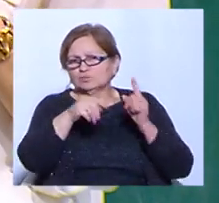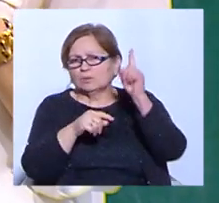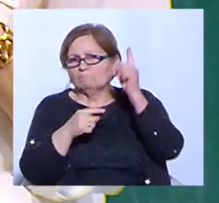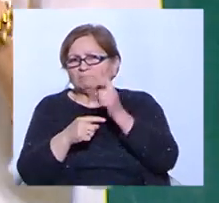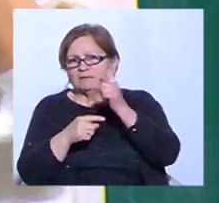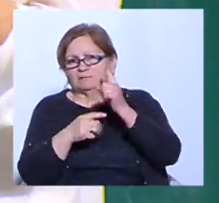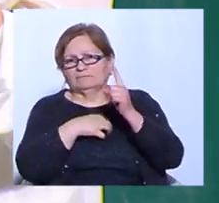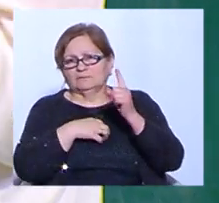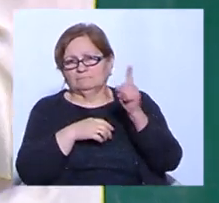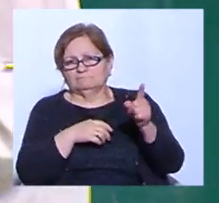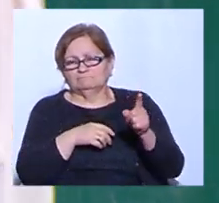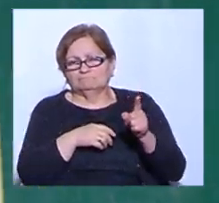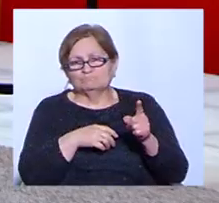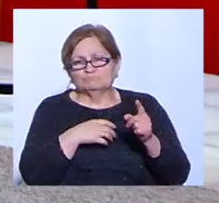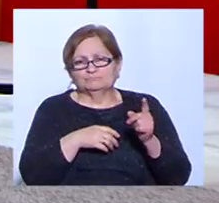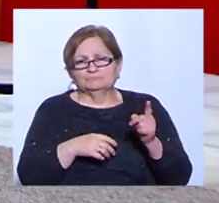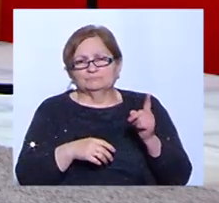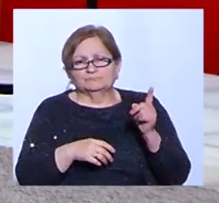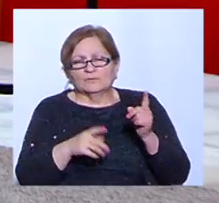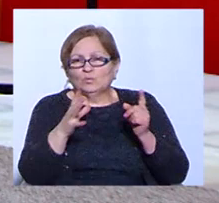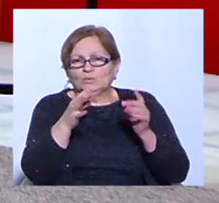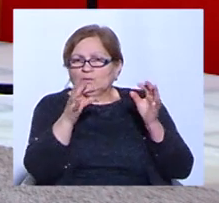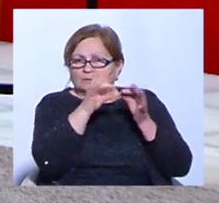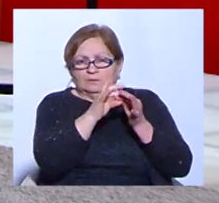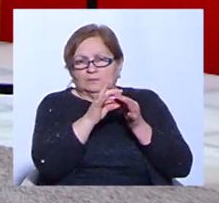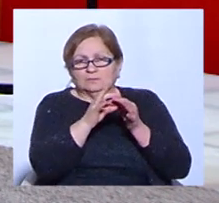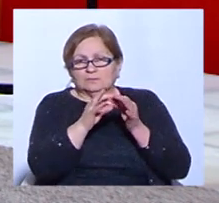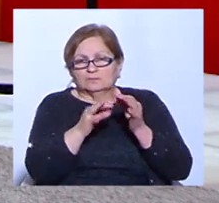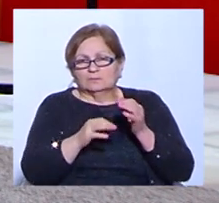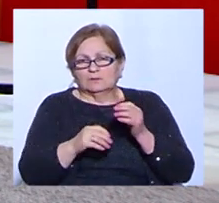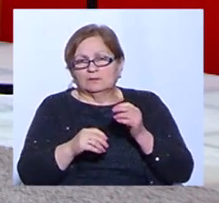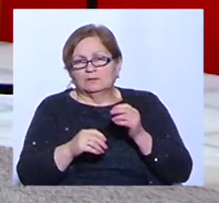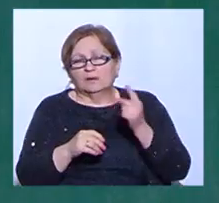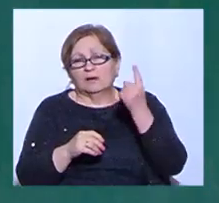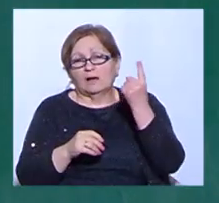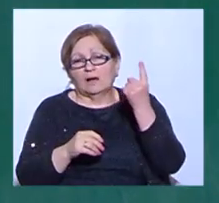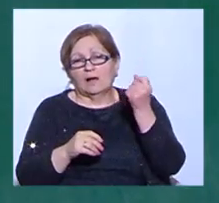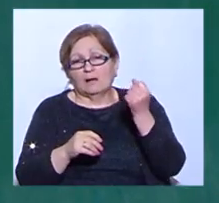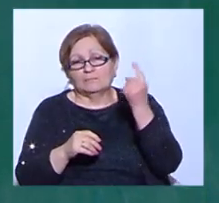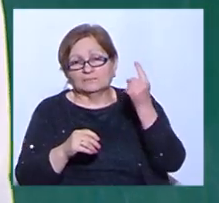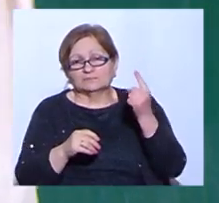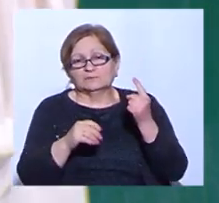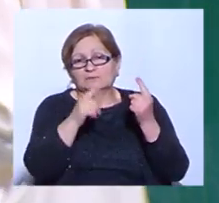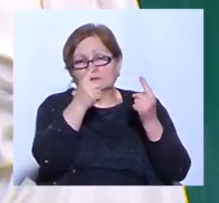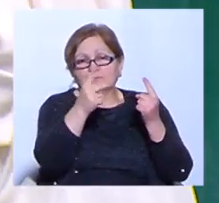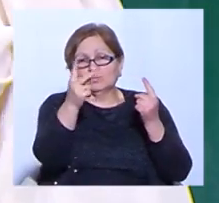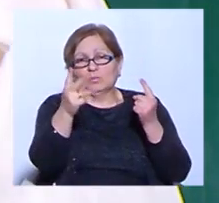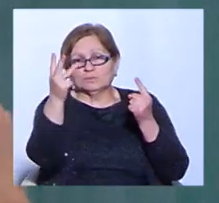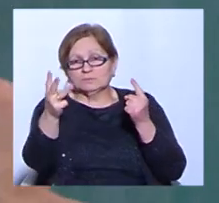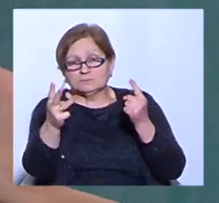და კავშირებზე ვსაუბრობთ. ჩვენთვის მნიშვნელოვანია რაღაცები ერთმანეთთან დავაკავშიროთ. A4 იქნება A1 + 1, 2, 3